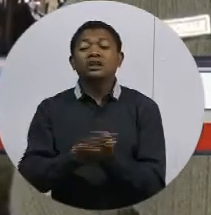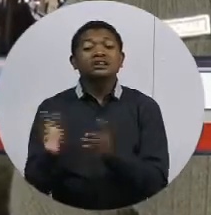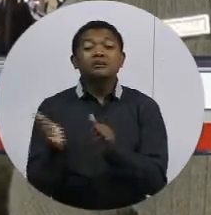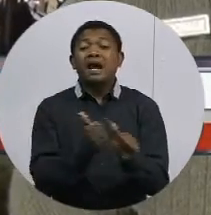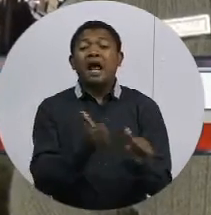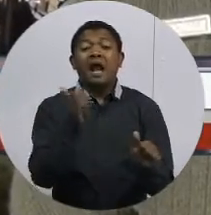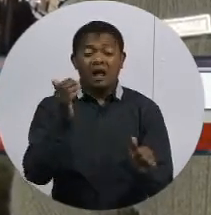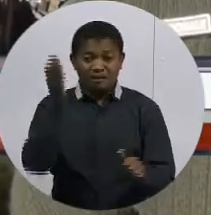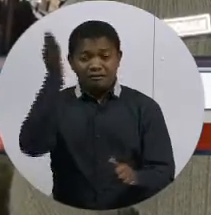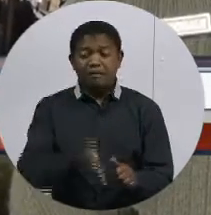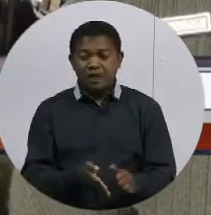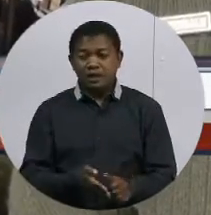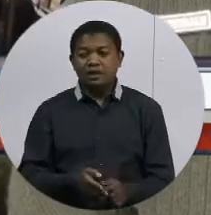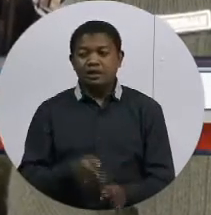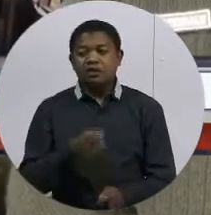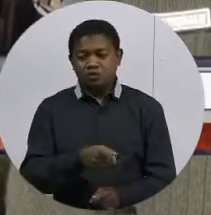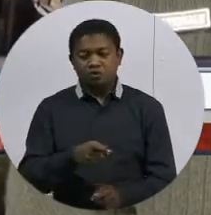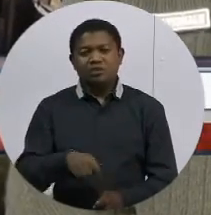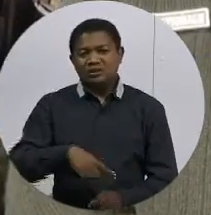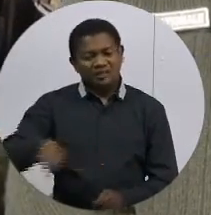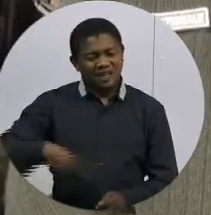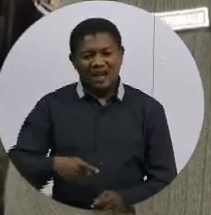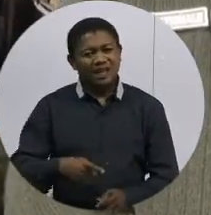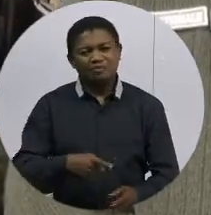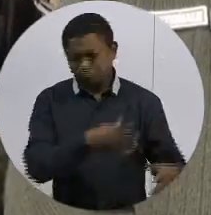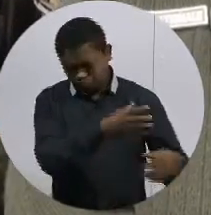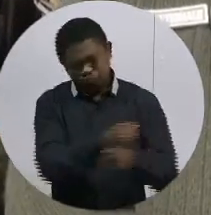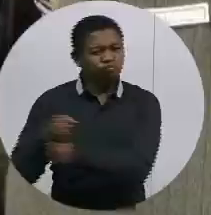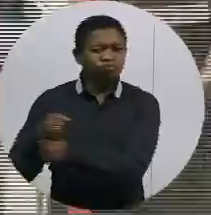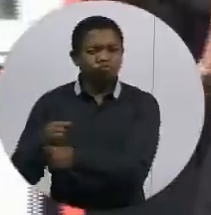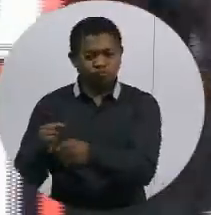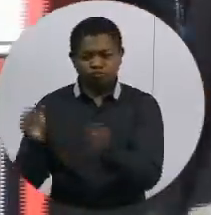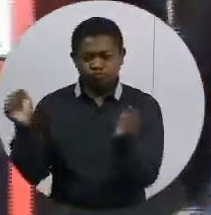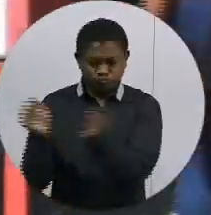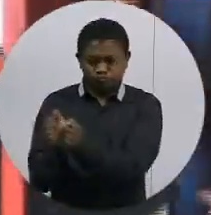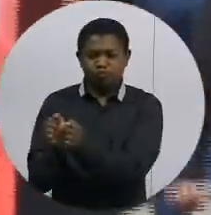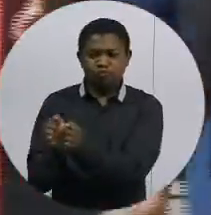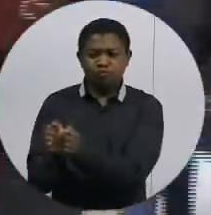azy a refus tempéré ireny a tonga dia hoentinay avy hatrany.